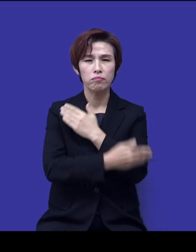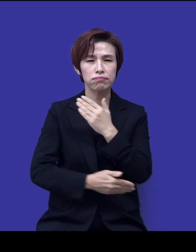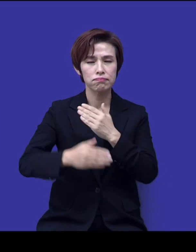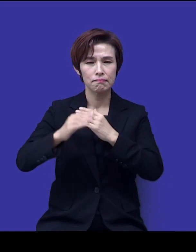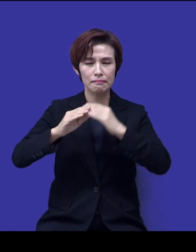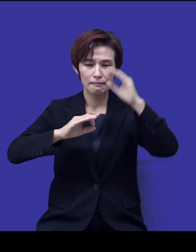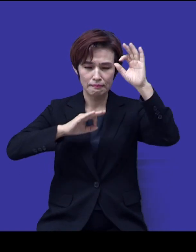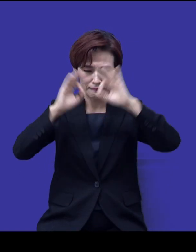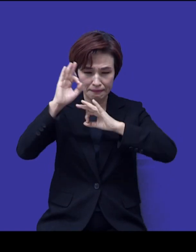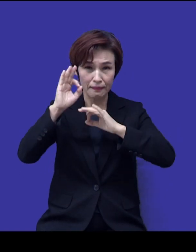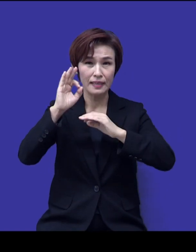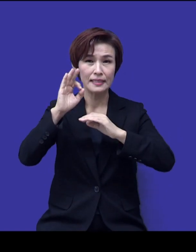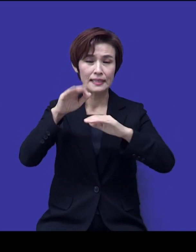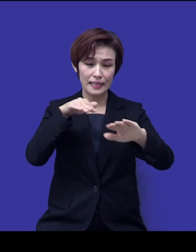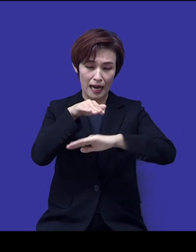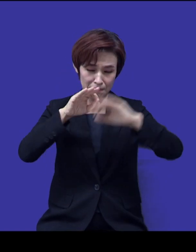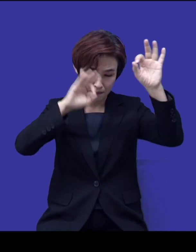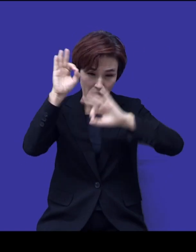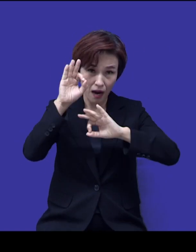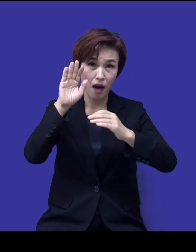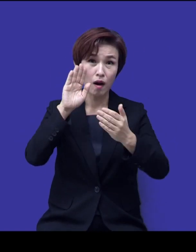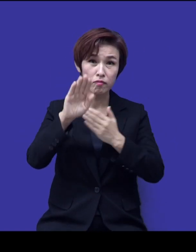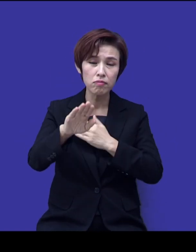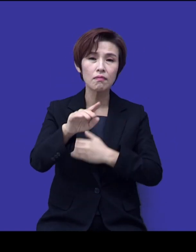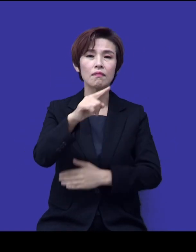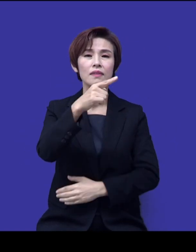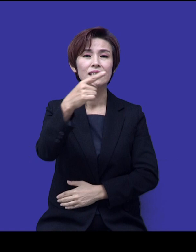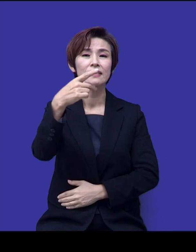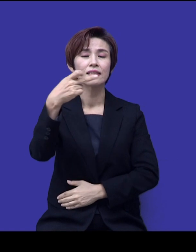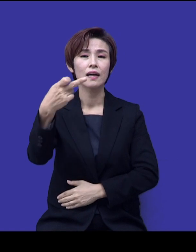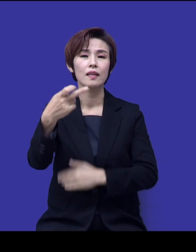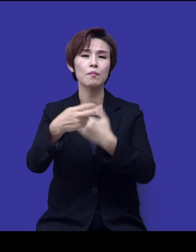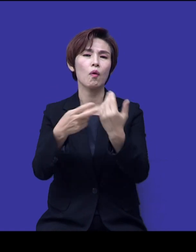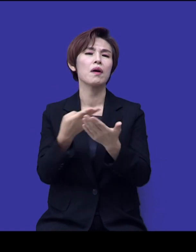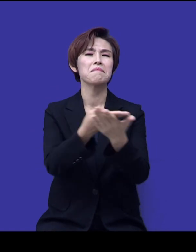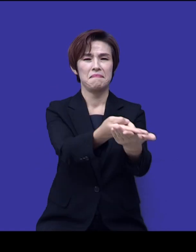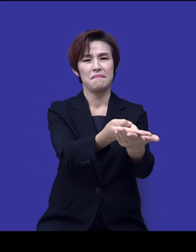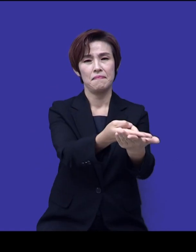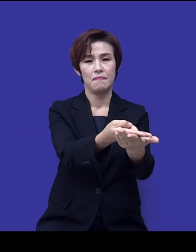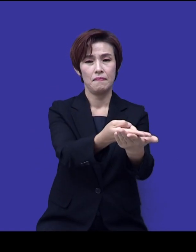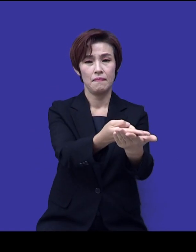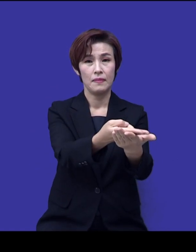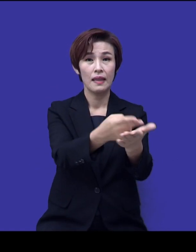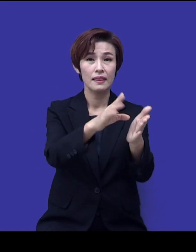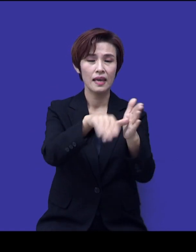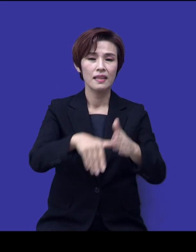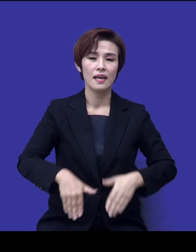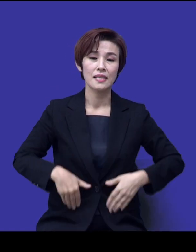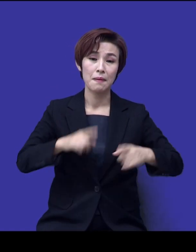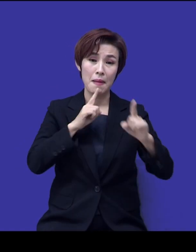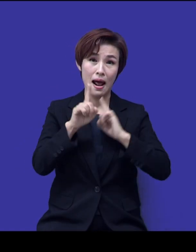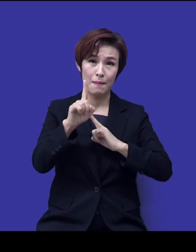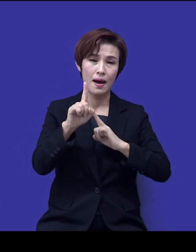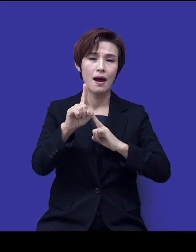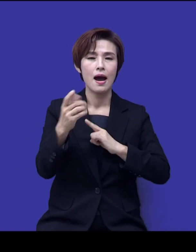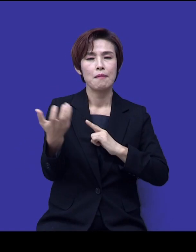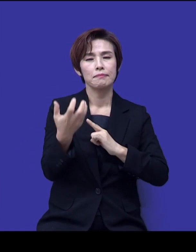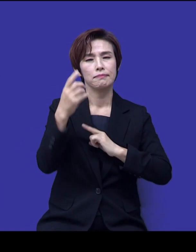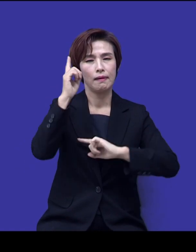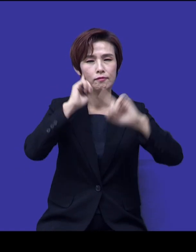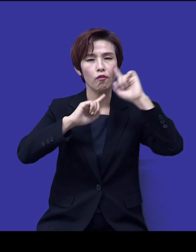제가 일산병원에 입원을 했었는데 일산병원 커피잔에 이런 말이 써 있었습니다. 따뜻한 말 한마디 막 아픈 상처